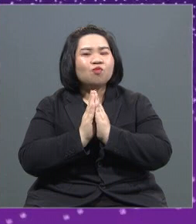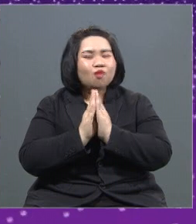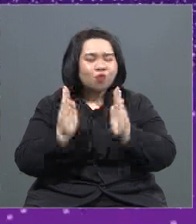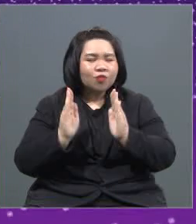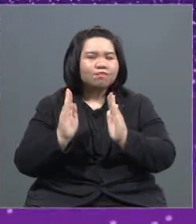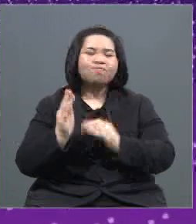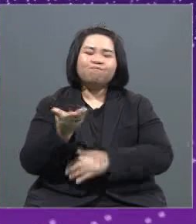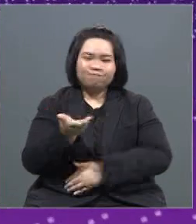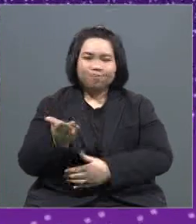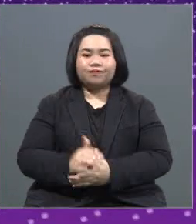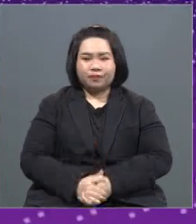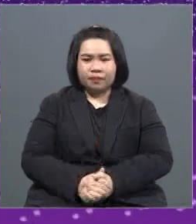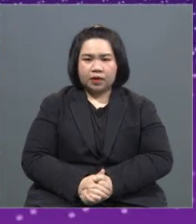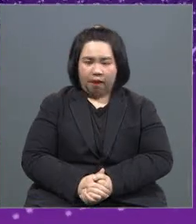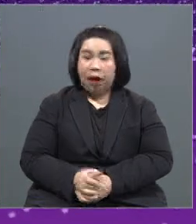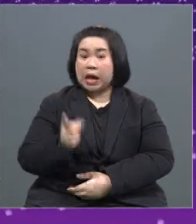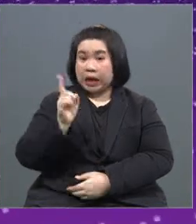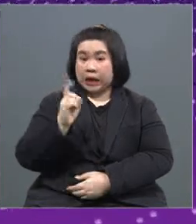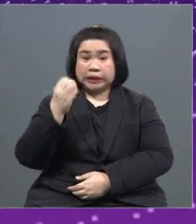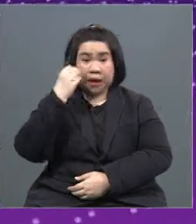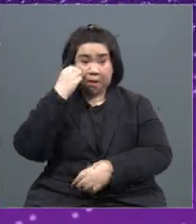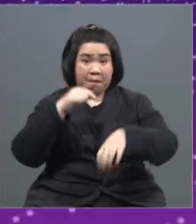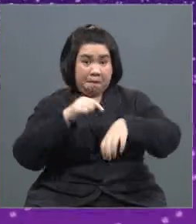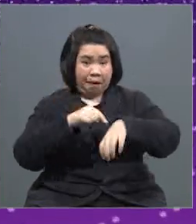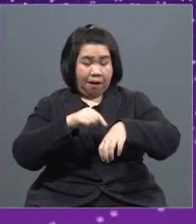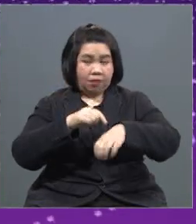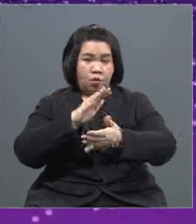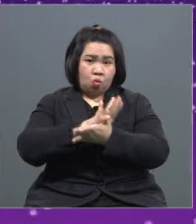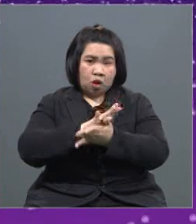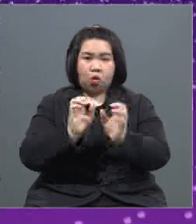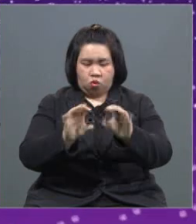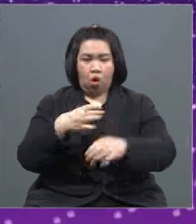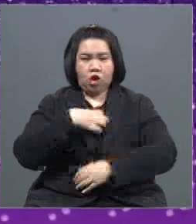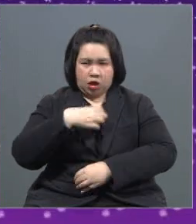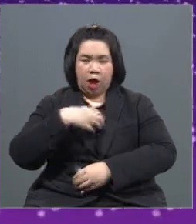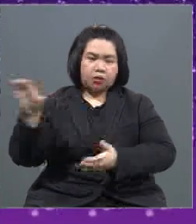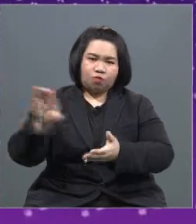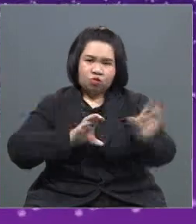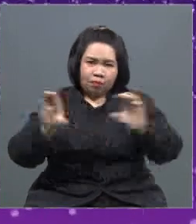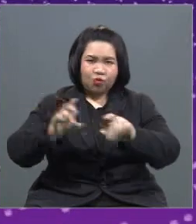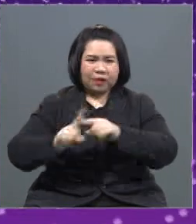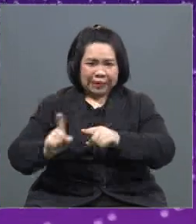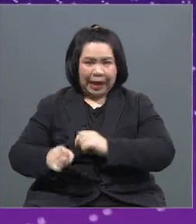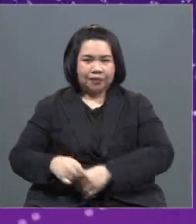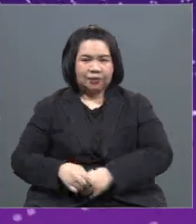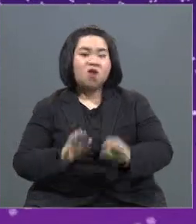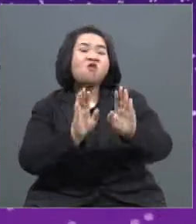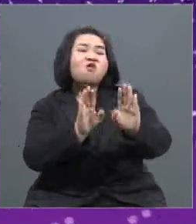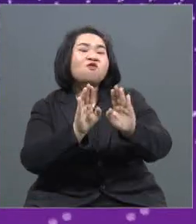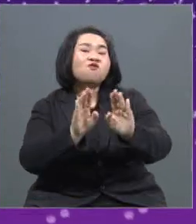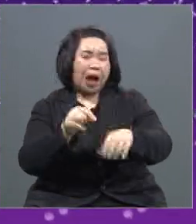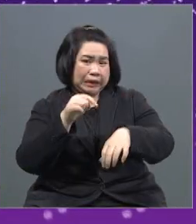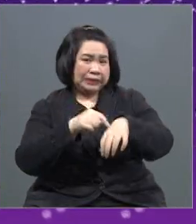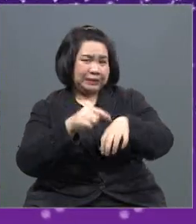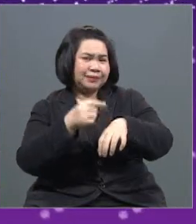ค่ะจริงๆบ้านทองหยอดเองต้องการการสนับสนุนด้วยนะคะจากหลายๆฝ่ายทีเดียวนะแม่ปุ๊กอยากจะฝากอะไร ใช่ไหมเมื่อวานเขามีฝากร้าน ใช่ ฝากร้